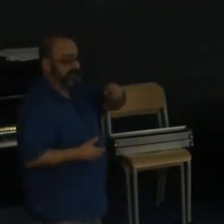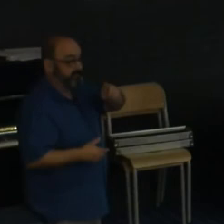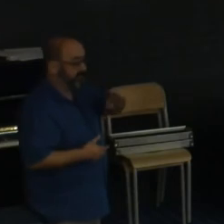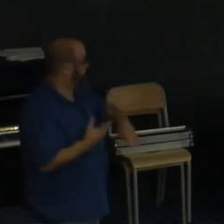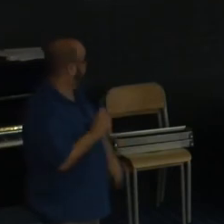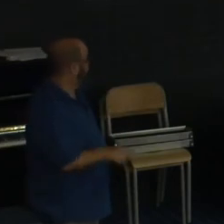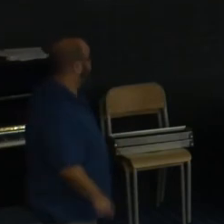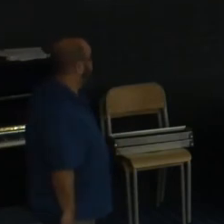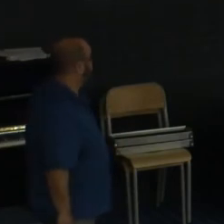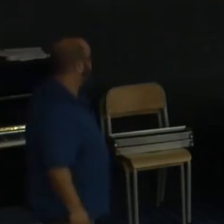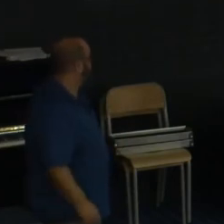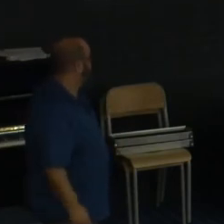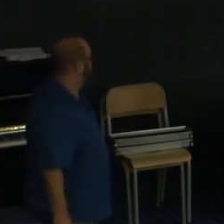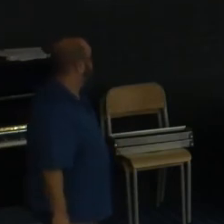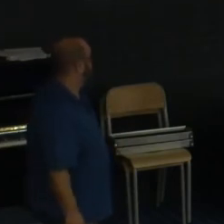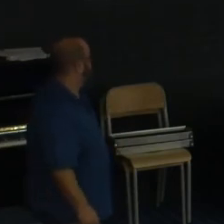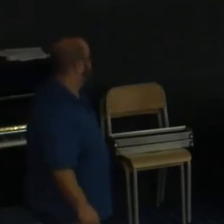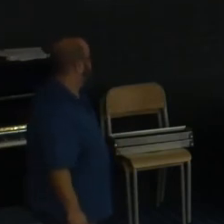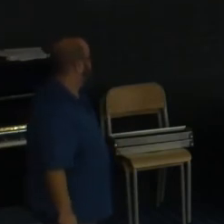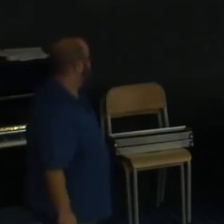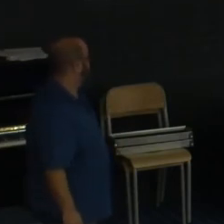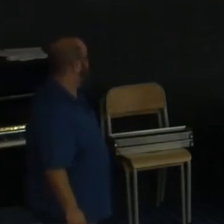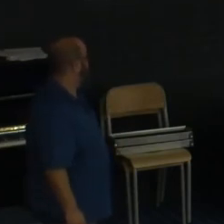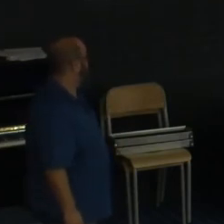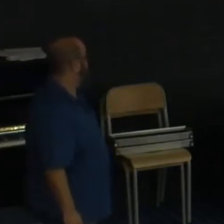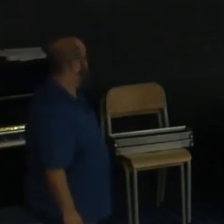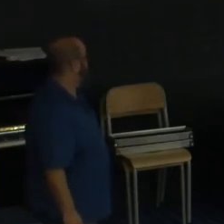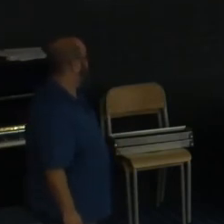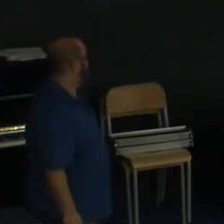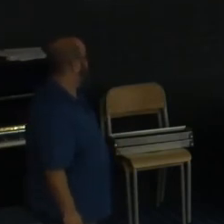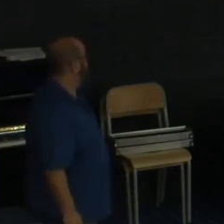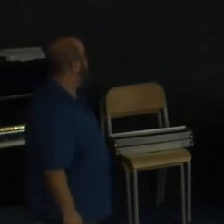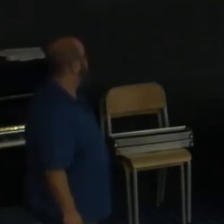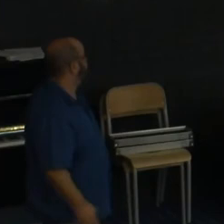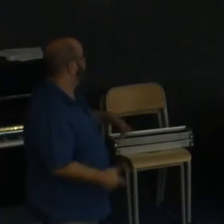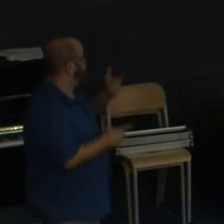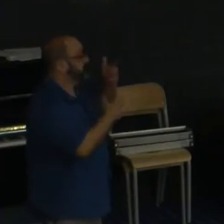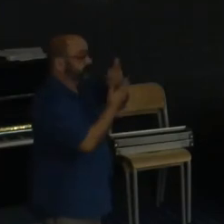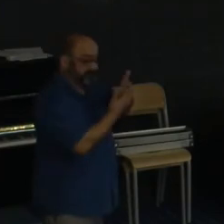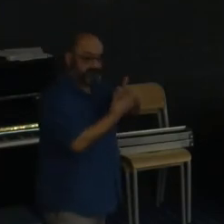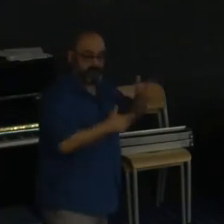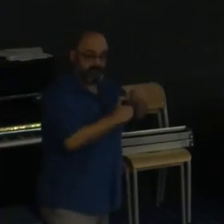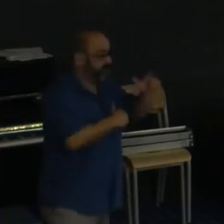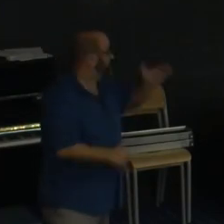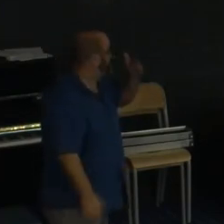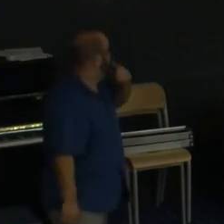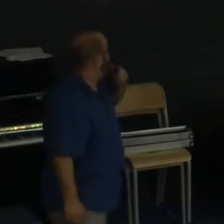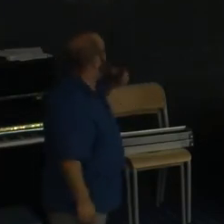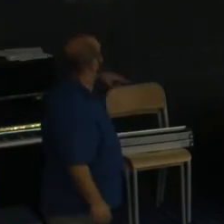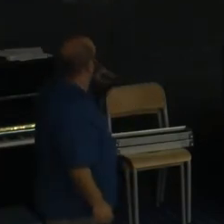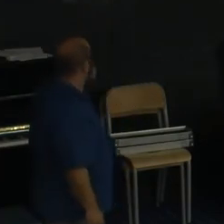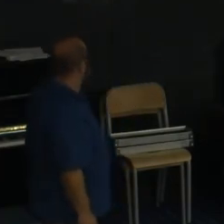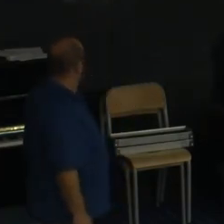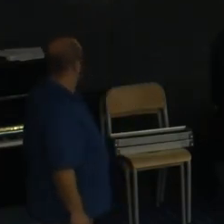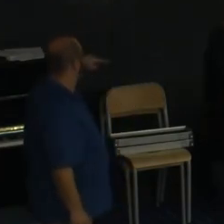PDB, pardon. Events.py et je l'exécute. La première chose qu'on voit, c'est